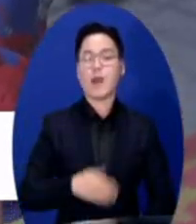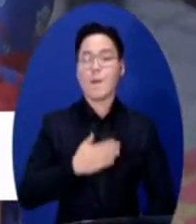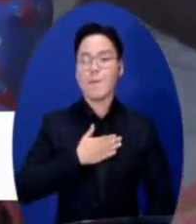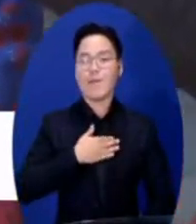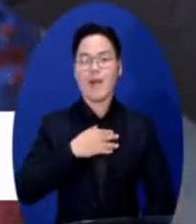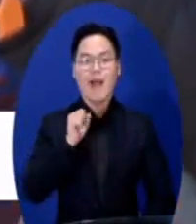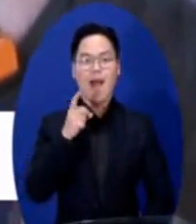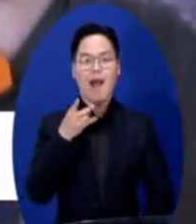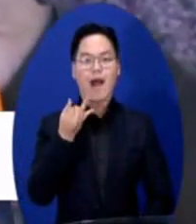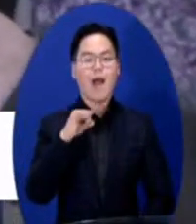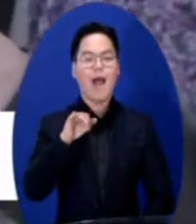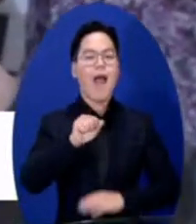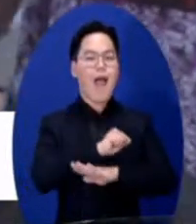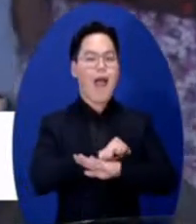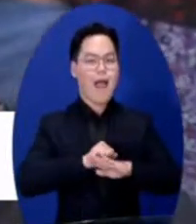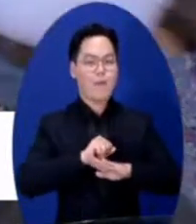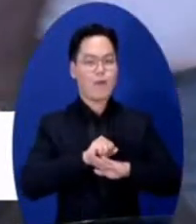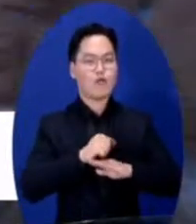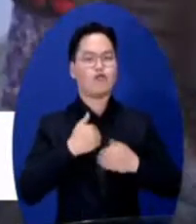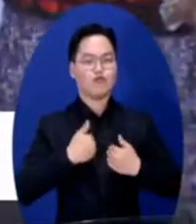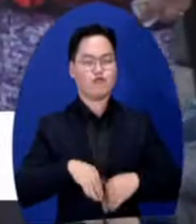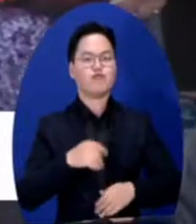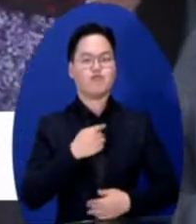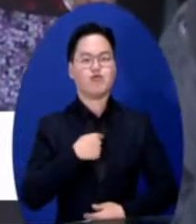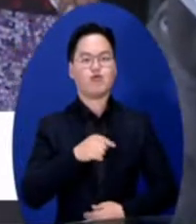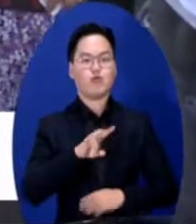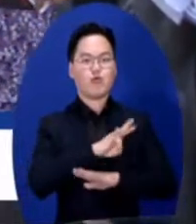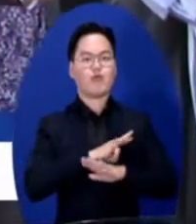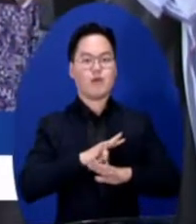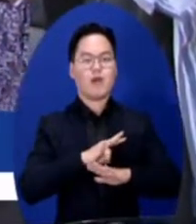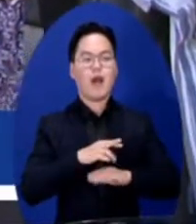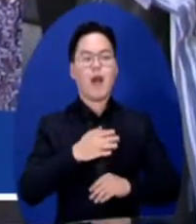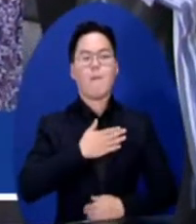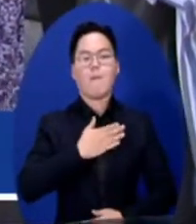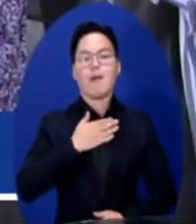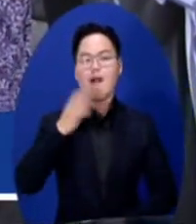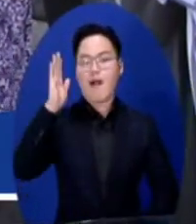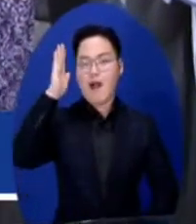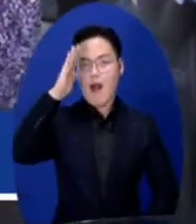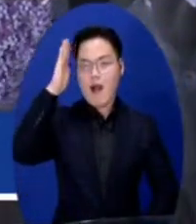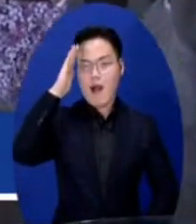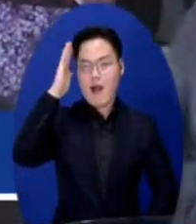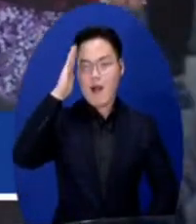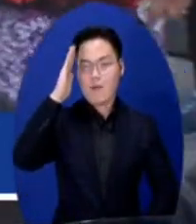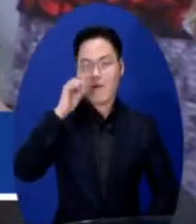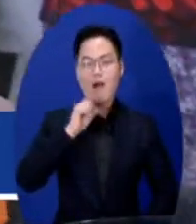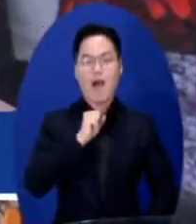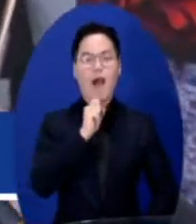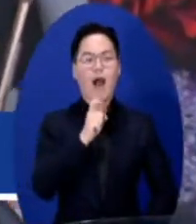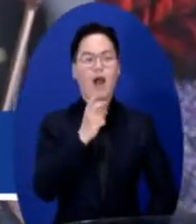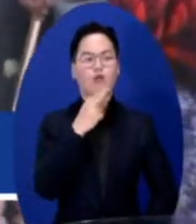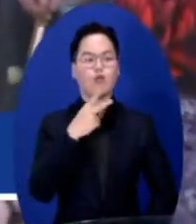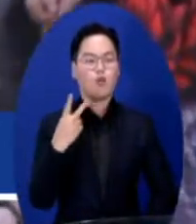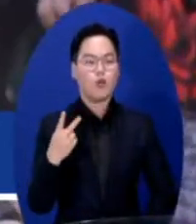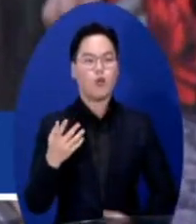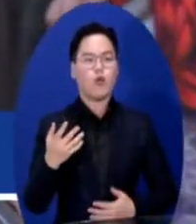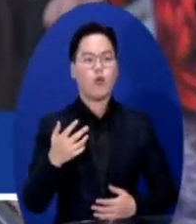Аа, би Архангай аймгийн Их Тамир сумын хүн. Тэгээд манай аав, ах